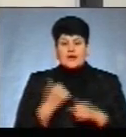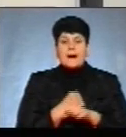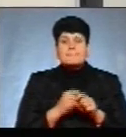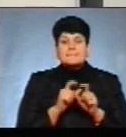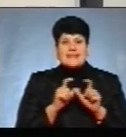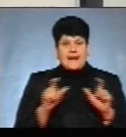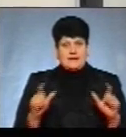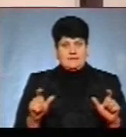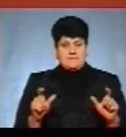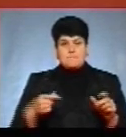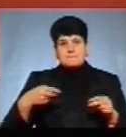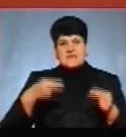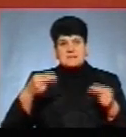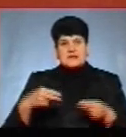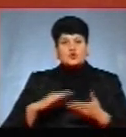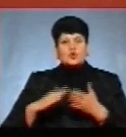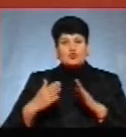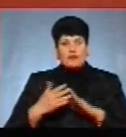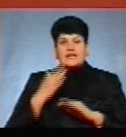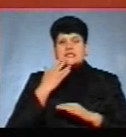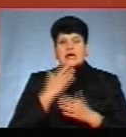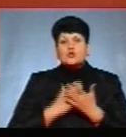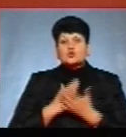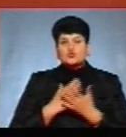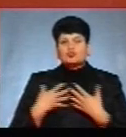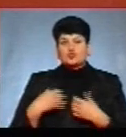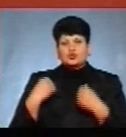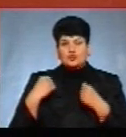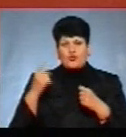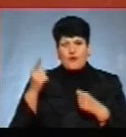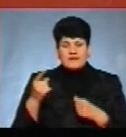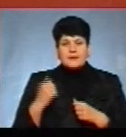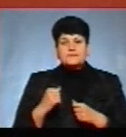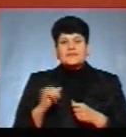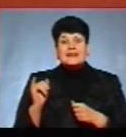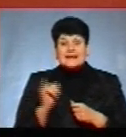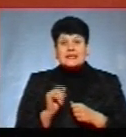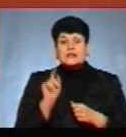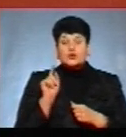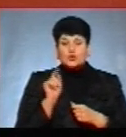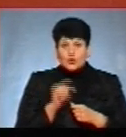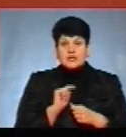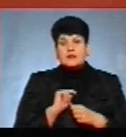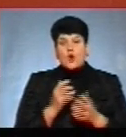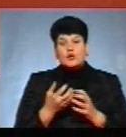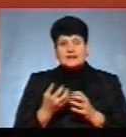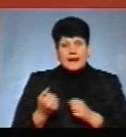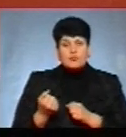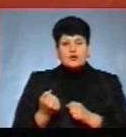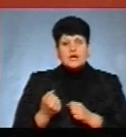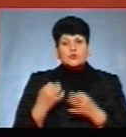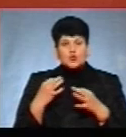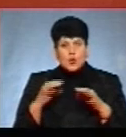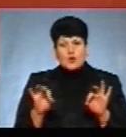саме, аптечна мережа, аптека підписує договір з Національною службою здоров'я через відповідний там МІС і тоді